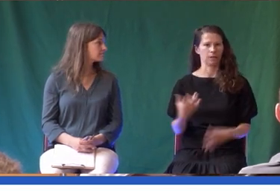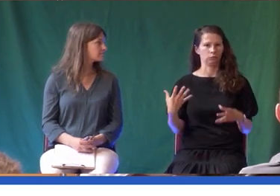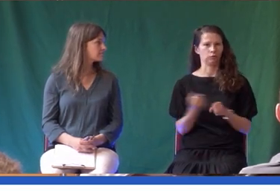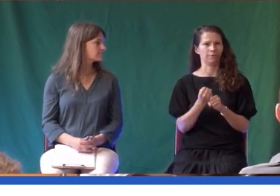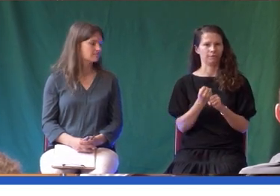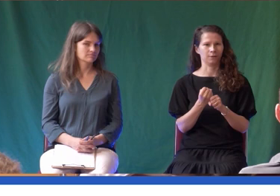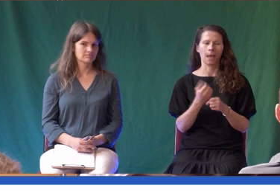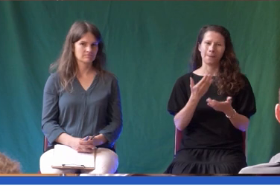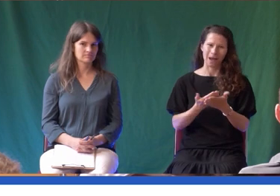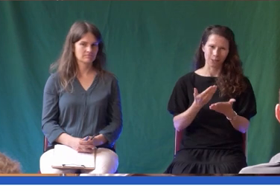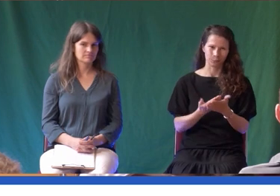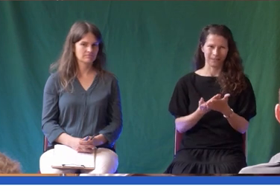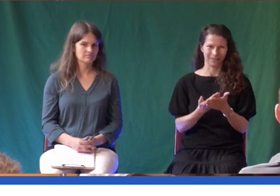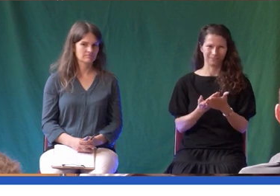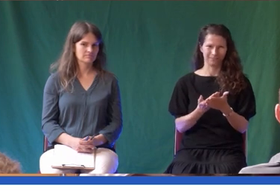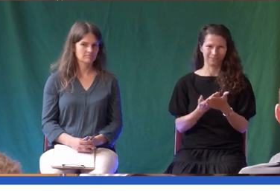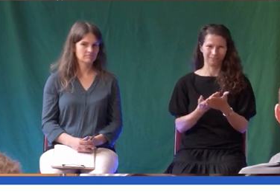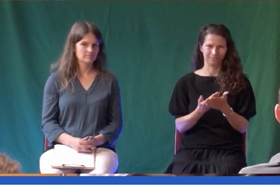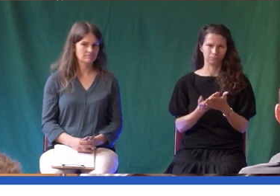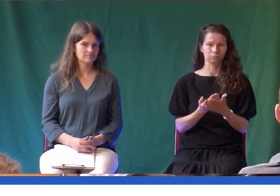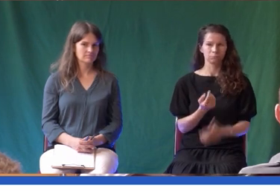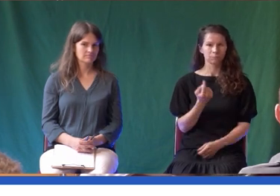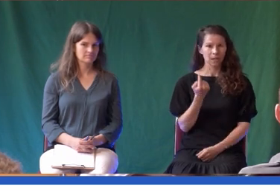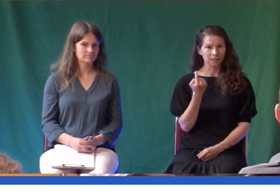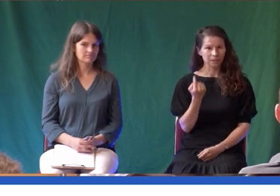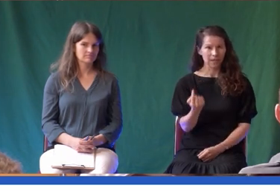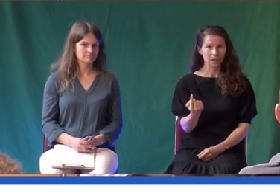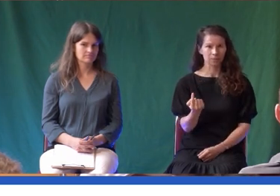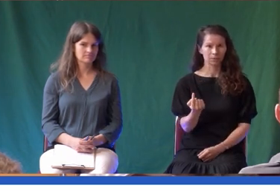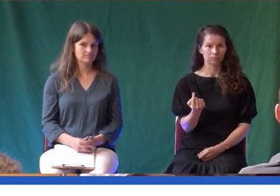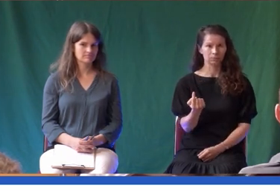zum Beispiel sich selber